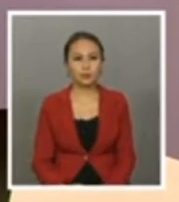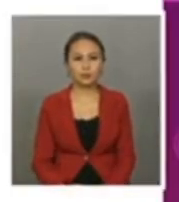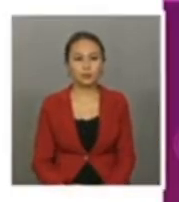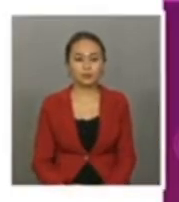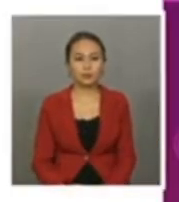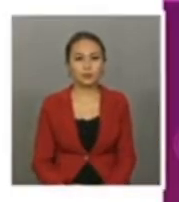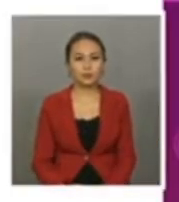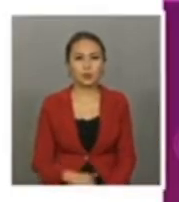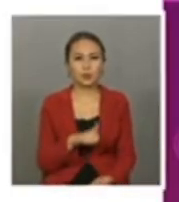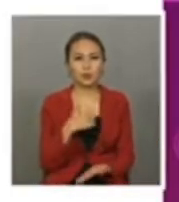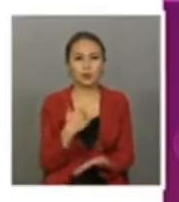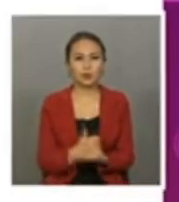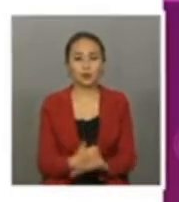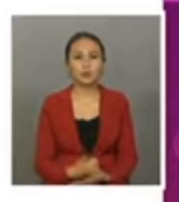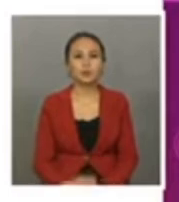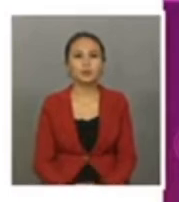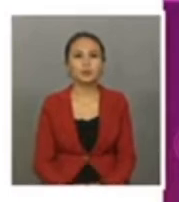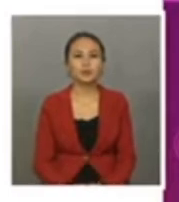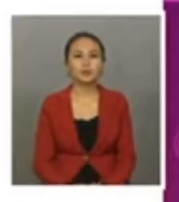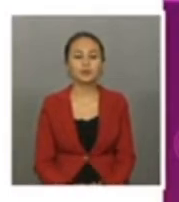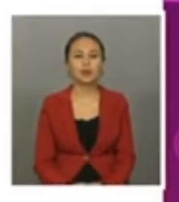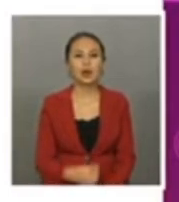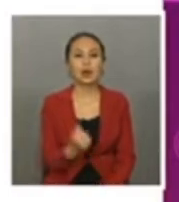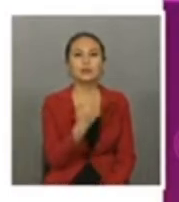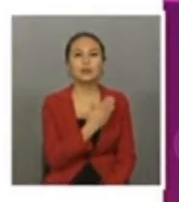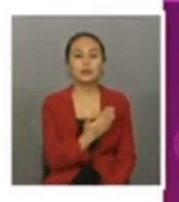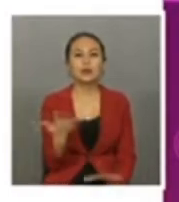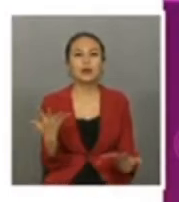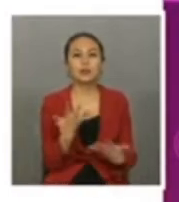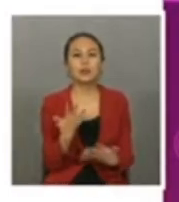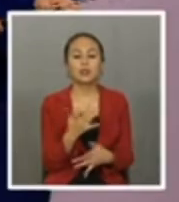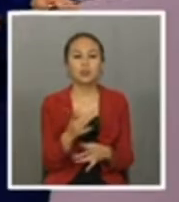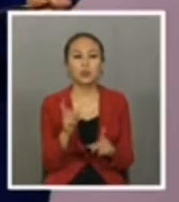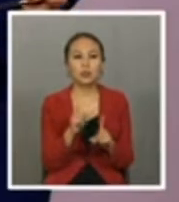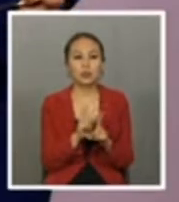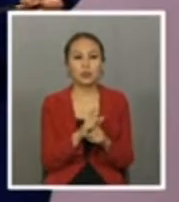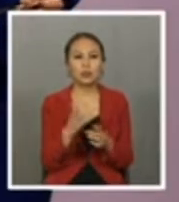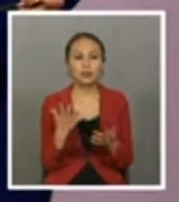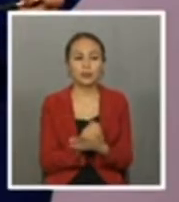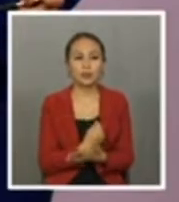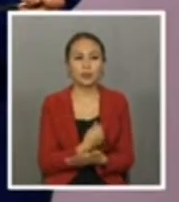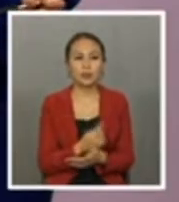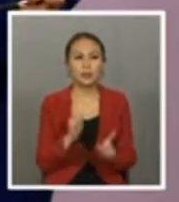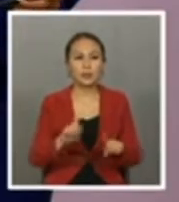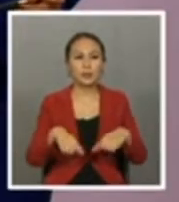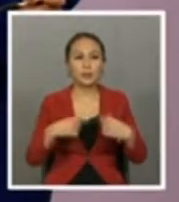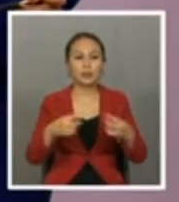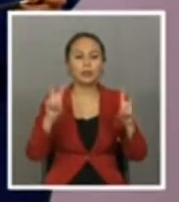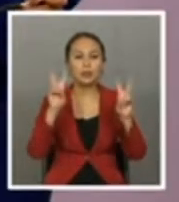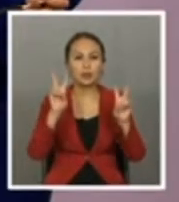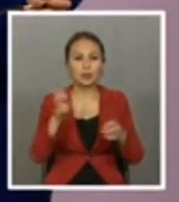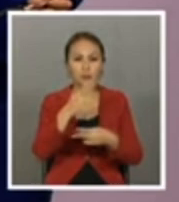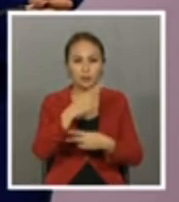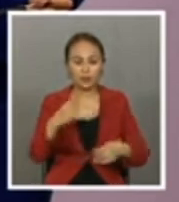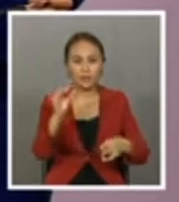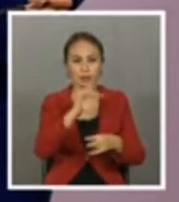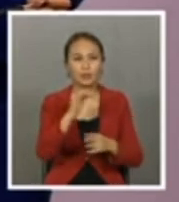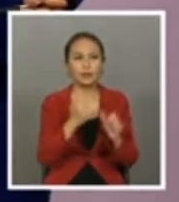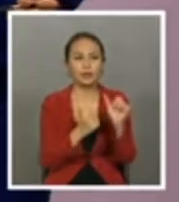төреші. Ал сендер қандай туынды сөздер таптыңдар? Берілген тақырыпты және тірек